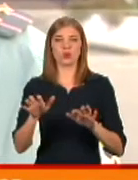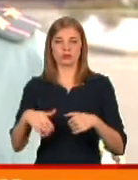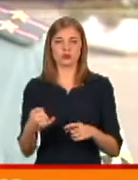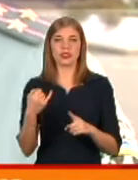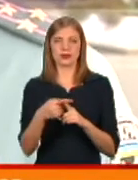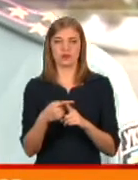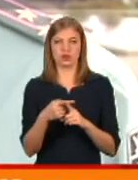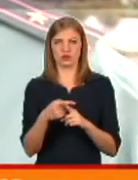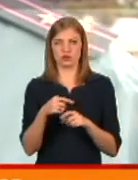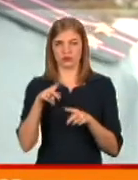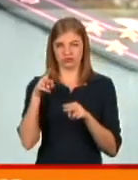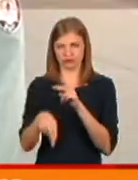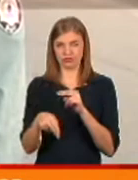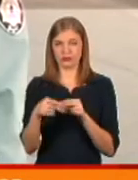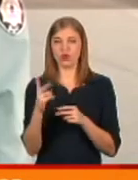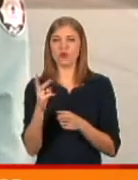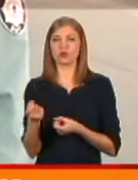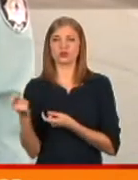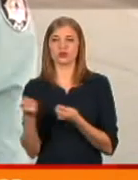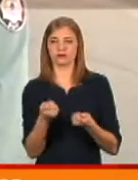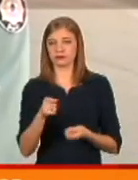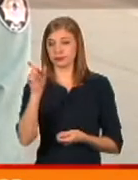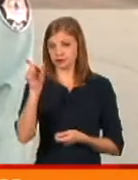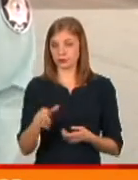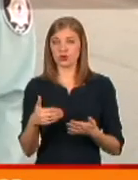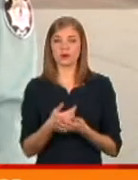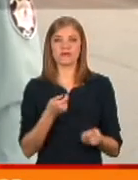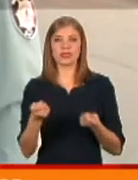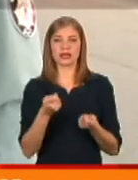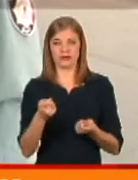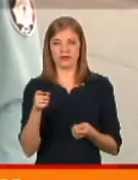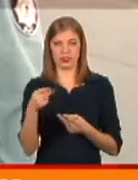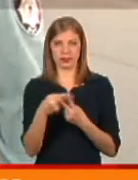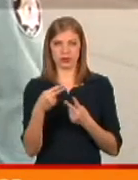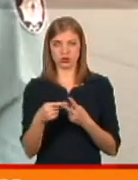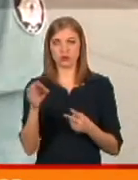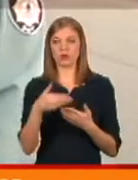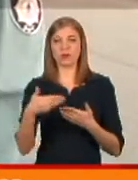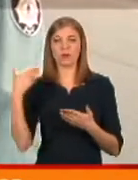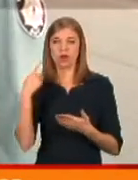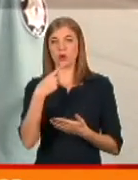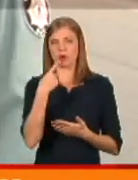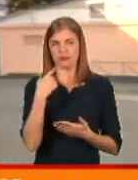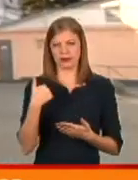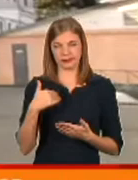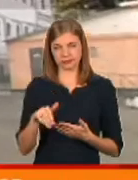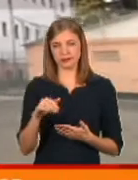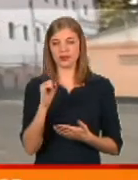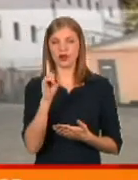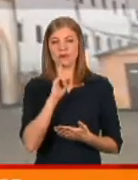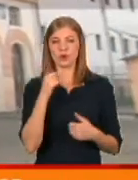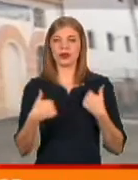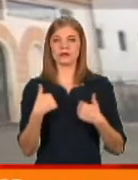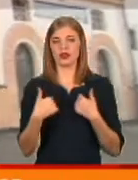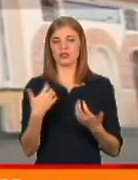но еще перекрыть каналы поступления. Це Руслан Ромашков, новий керівник Лук'янівського СІЗО. Про попередників говорить неохоче. Поки